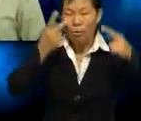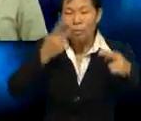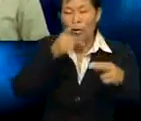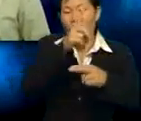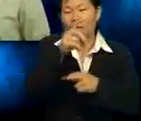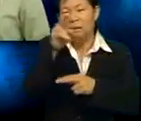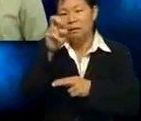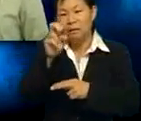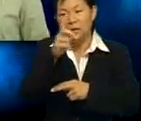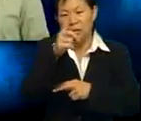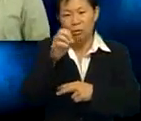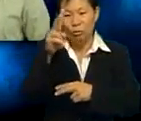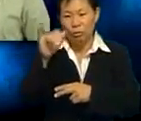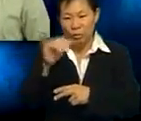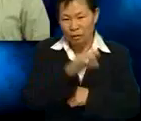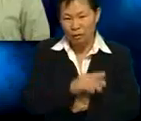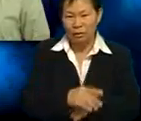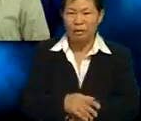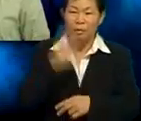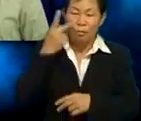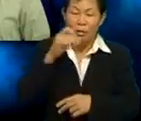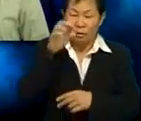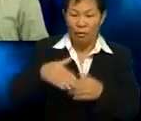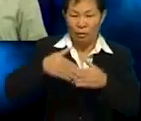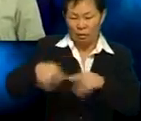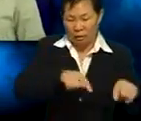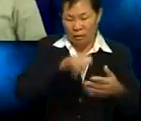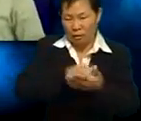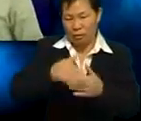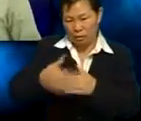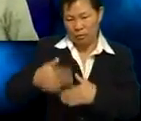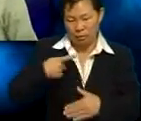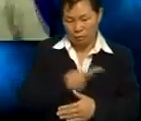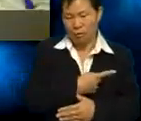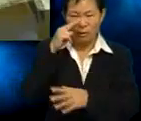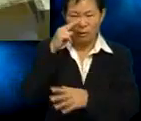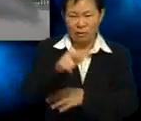dan Abang Ali. Apakah tindakan Puan Dewi yang seterusnya? Sama-sama kita saksikan.